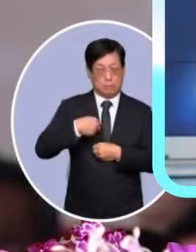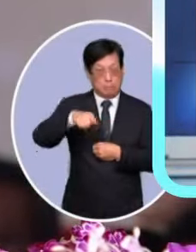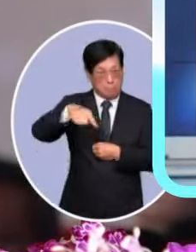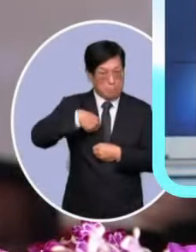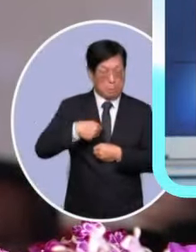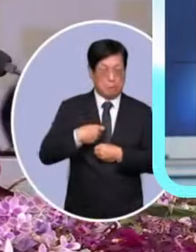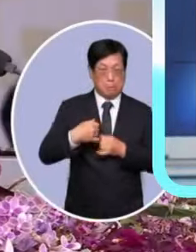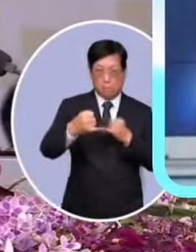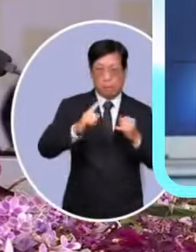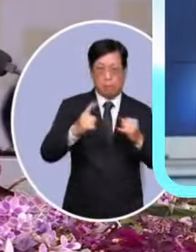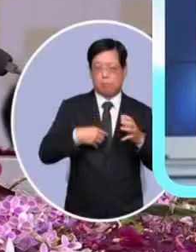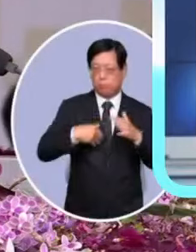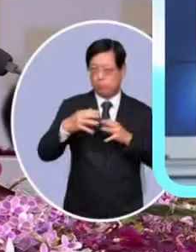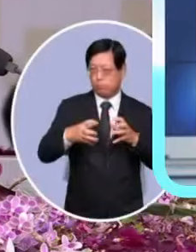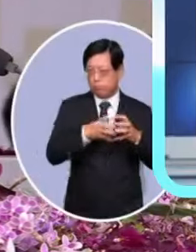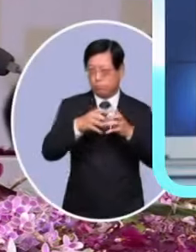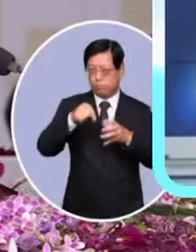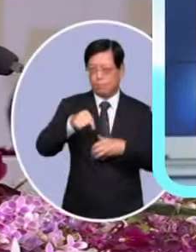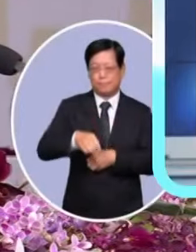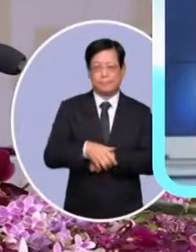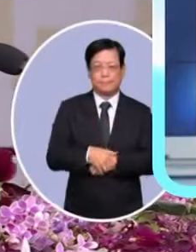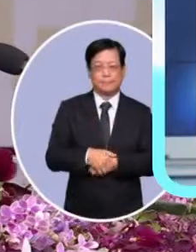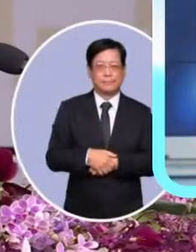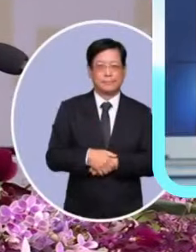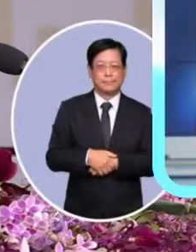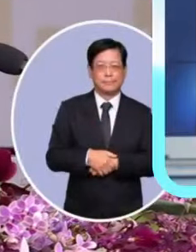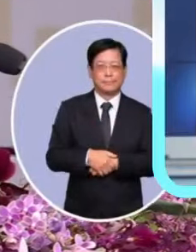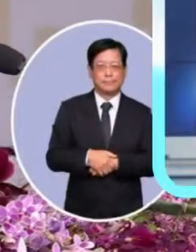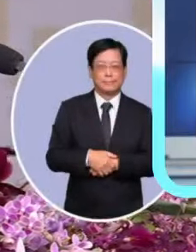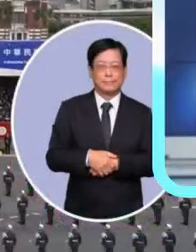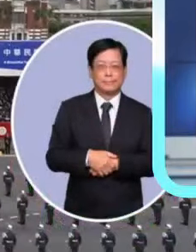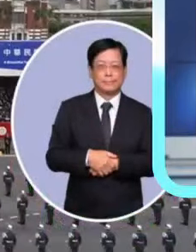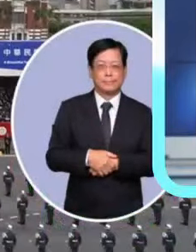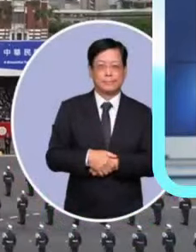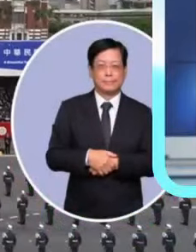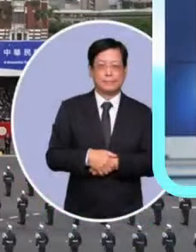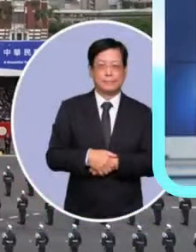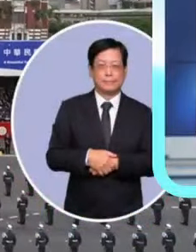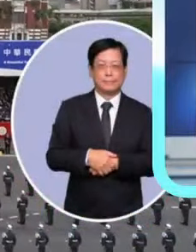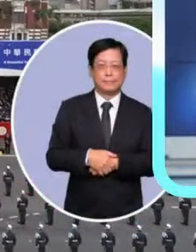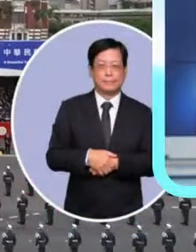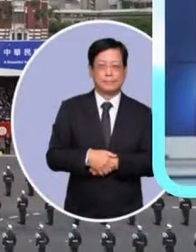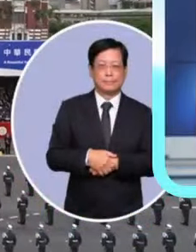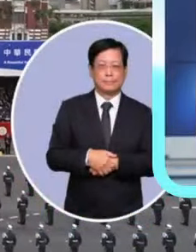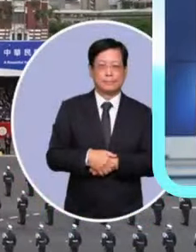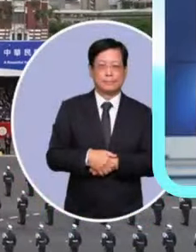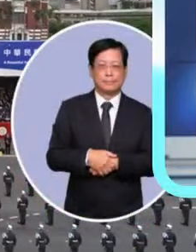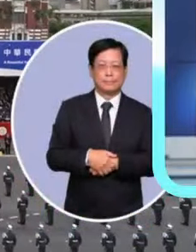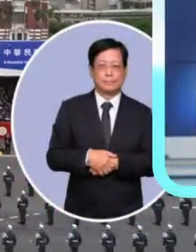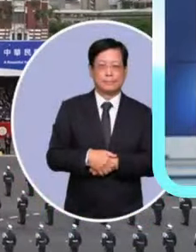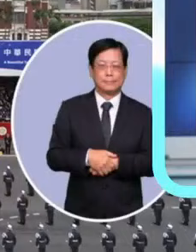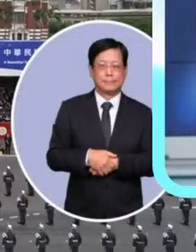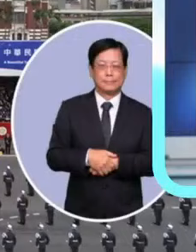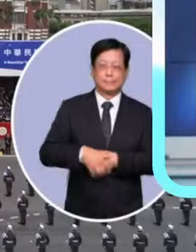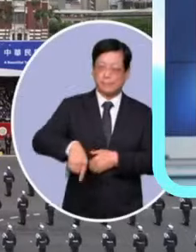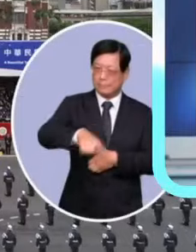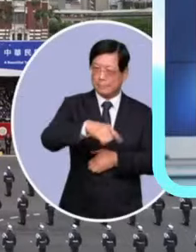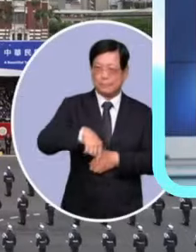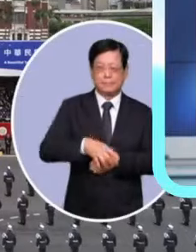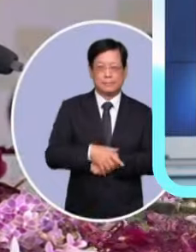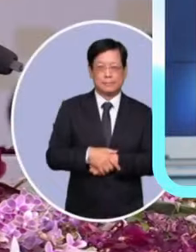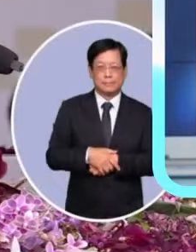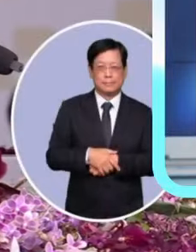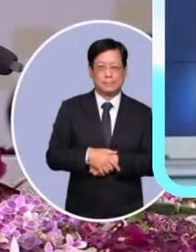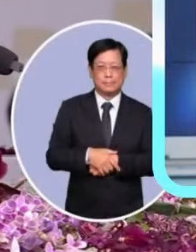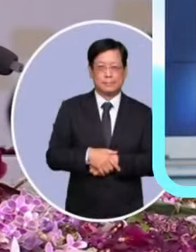那个持有空屋空土地的要加多少税，等等啊，你敢打土地